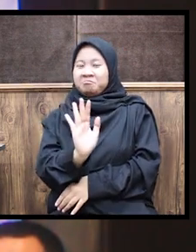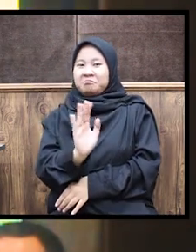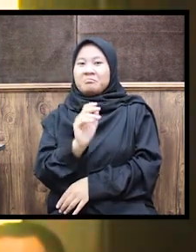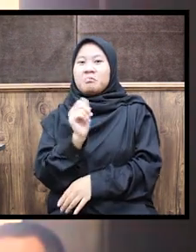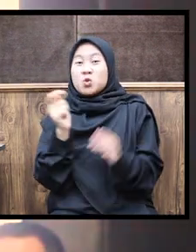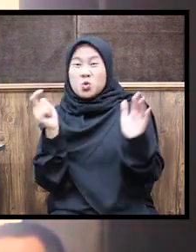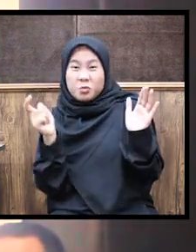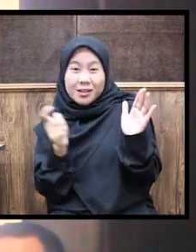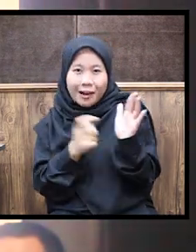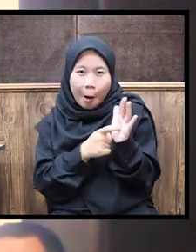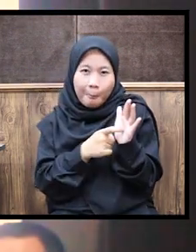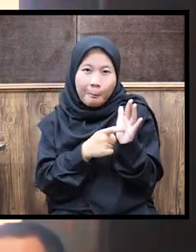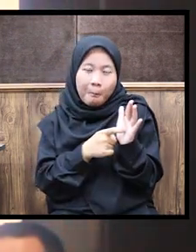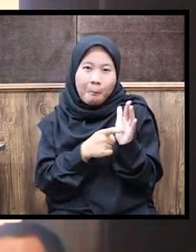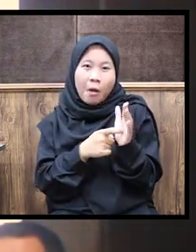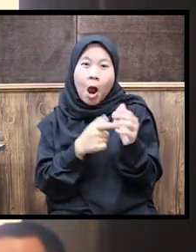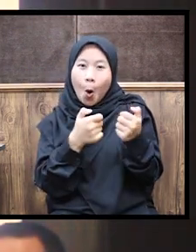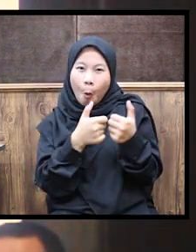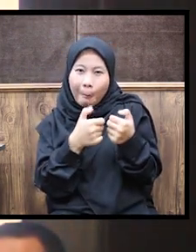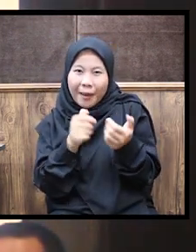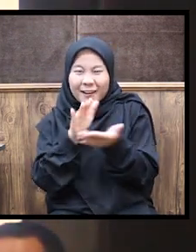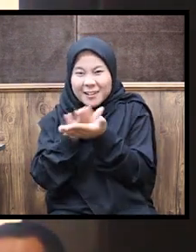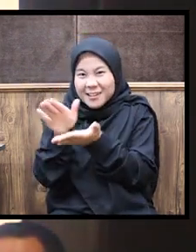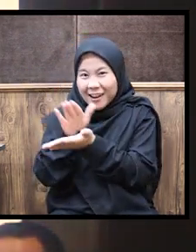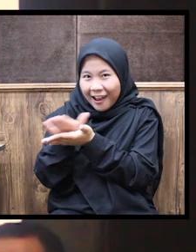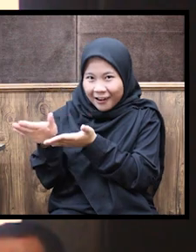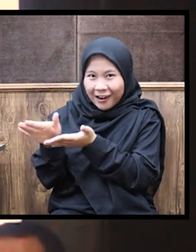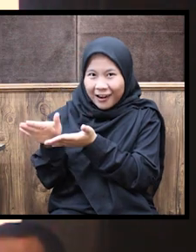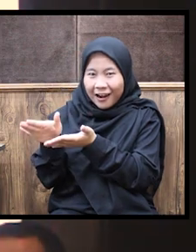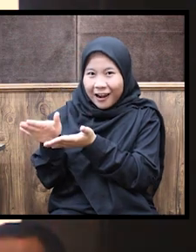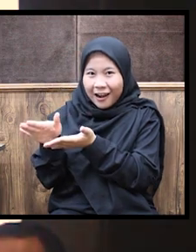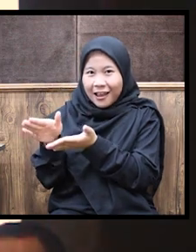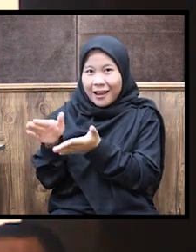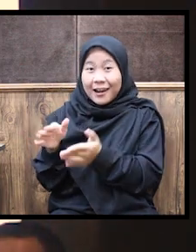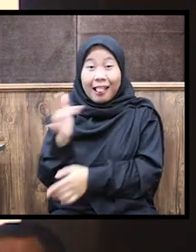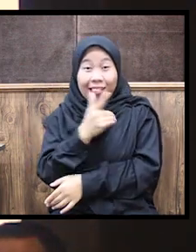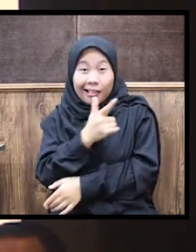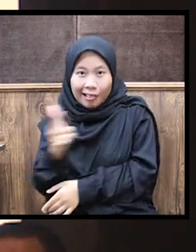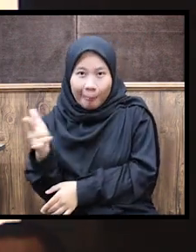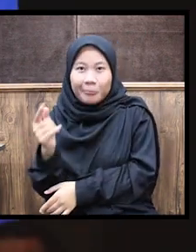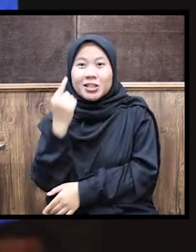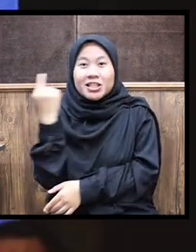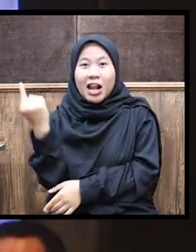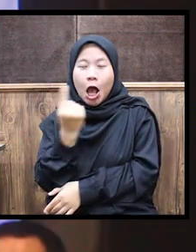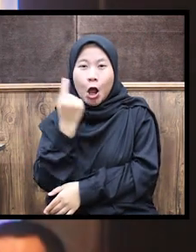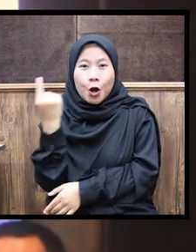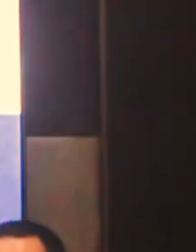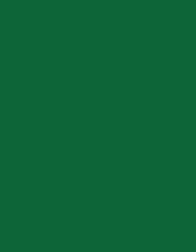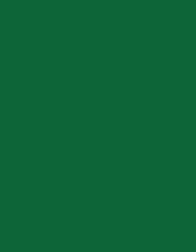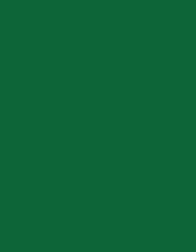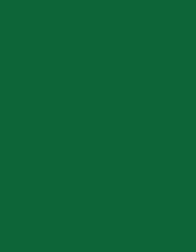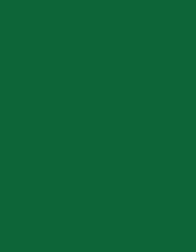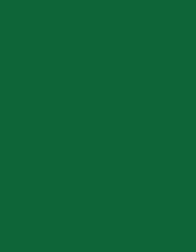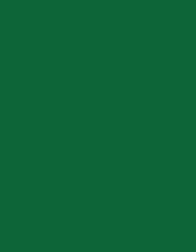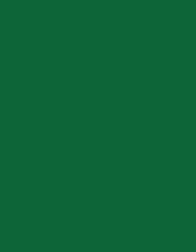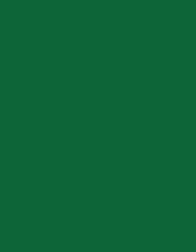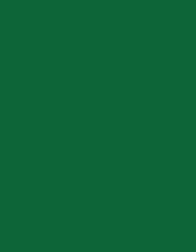subscribe komen share dan tetap selalu kunjungi podcast